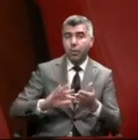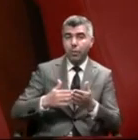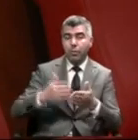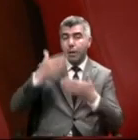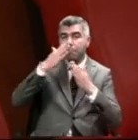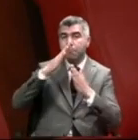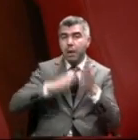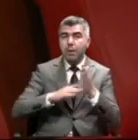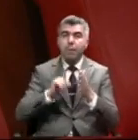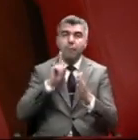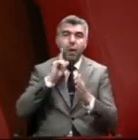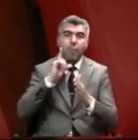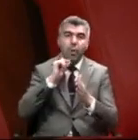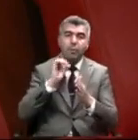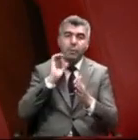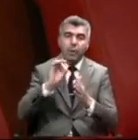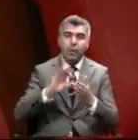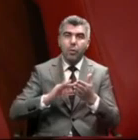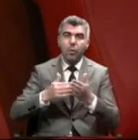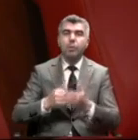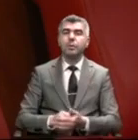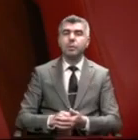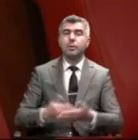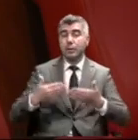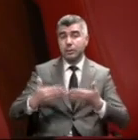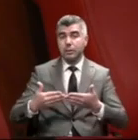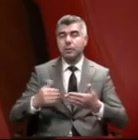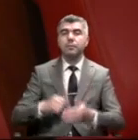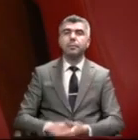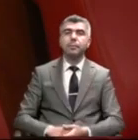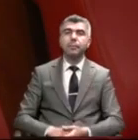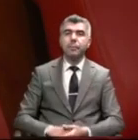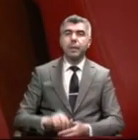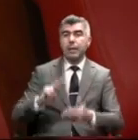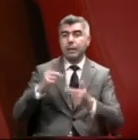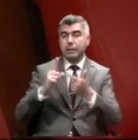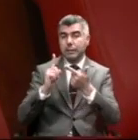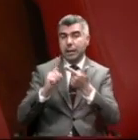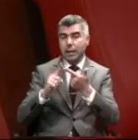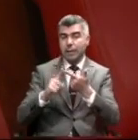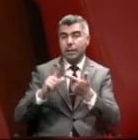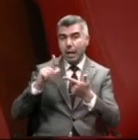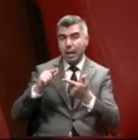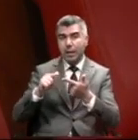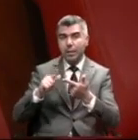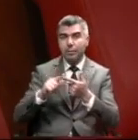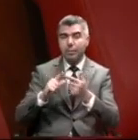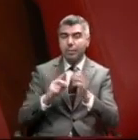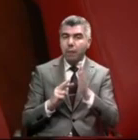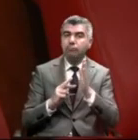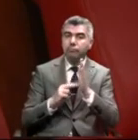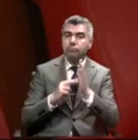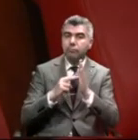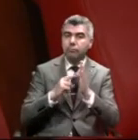المغربيه ولكل مغربي في هذا البلاد ثانيا كاين ادماج تدريجي